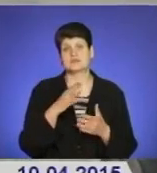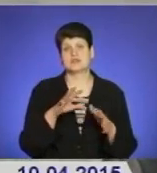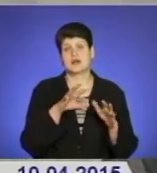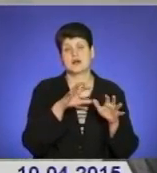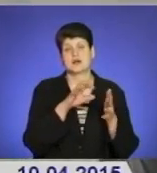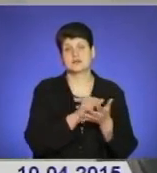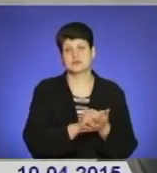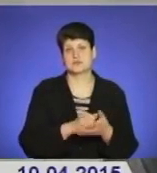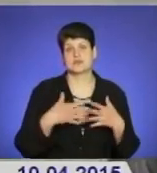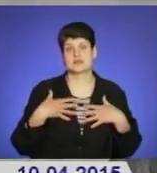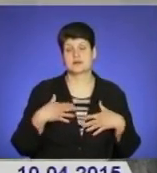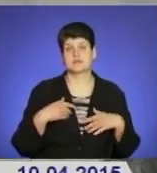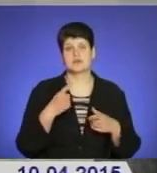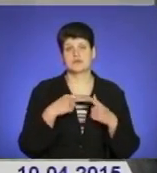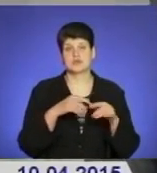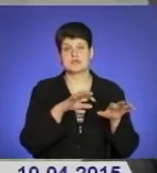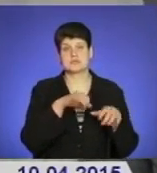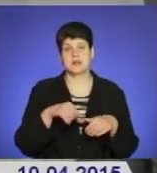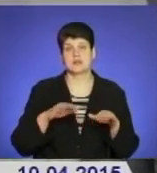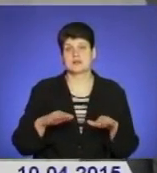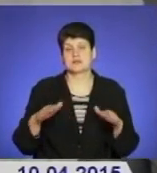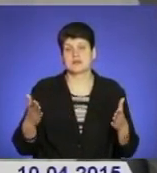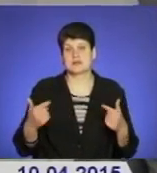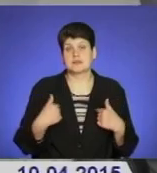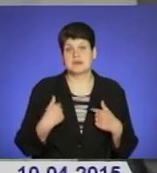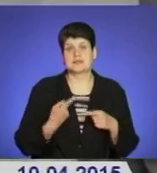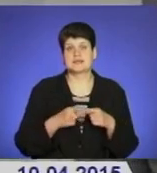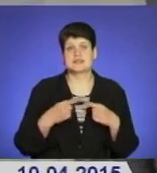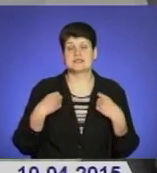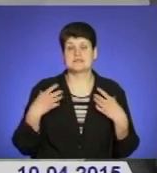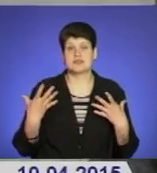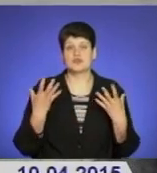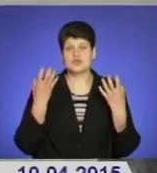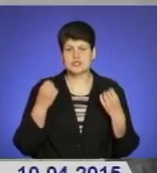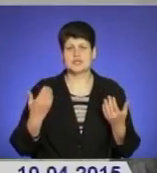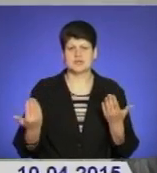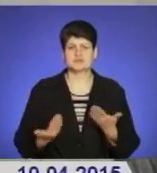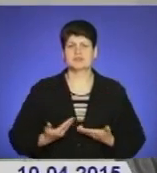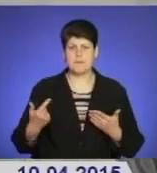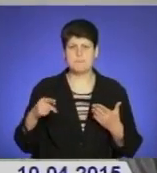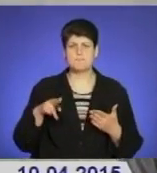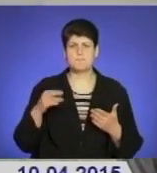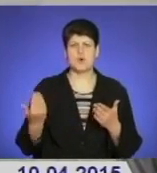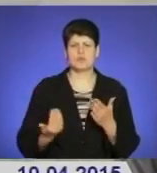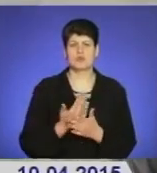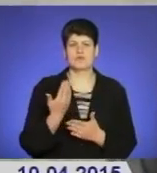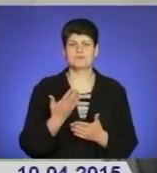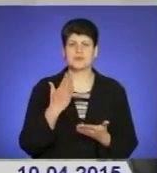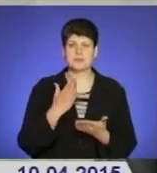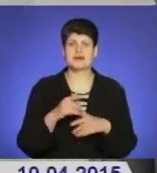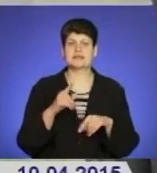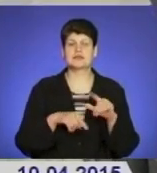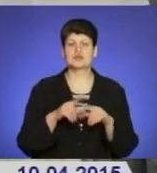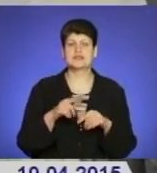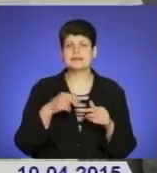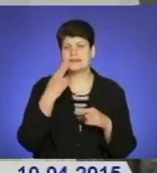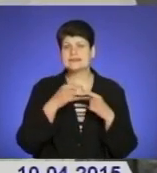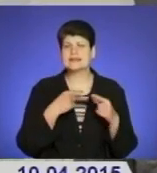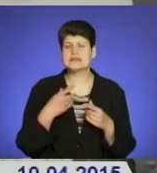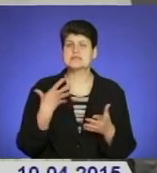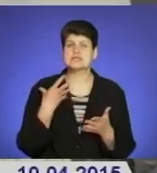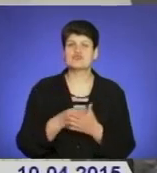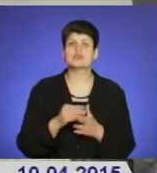я вернулася, забрала дітей. Так що для мене це свято, скажімо, ще раз пережити по-новому. А чи маєте якісь родинні свої традиції,